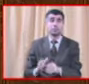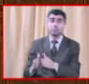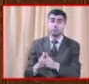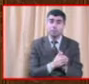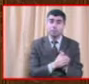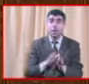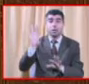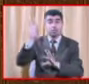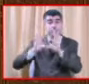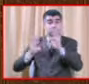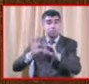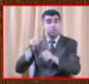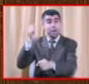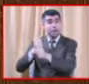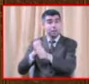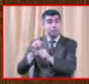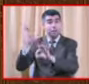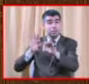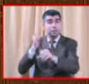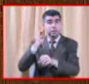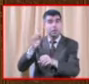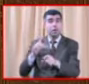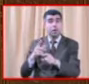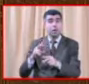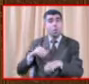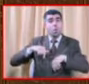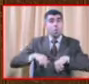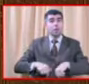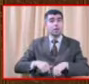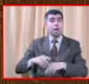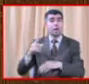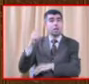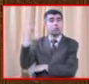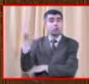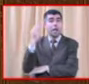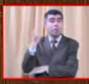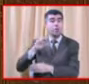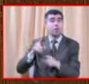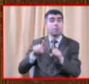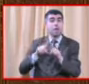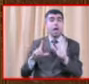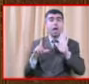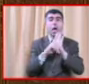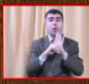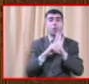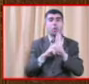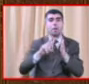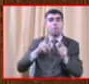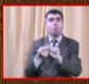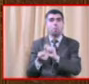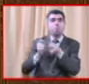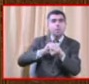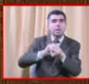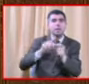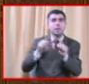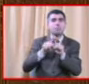البشرية كذلك دارت الوزارة مجهود استثنائي كيتعلق أساسا بأنه إصدار المرسوم ديال الانتقال من أستاذ مؤهل لأستاذ التعليم العالي